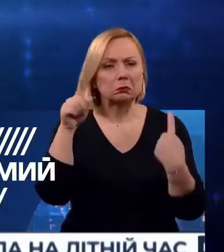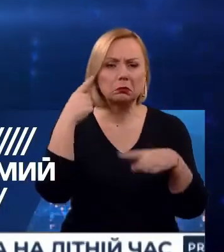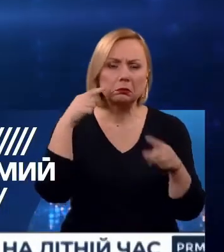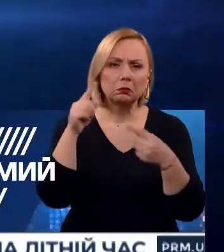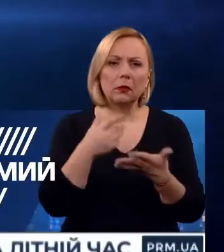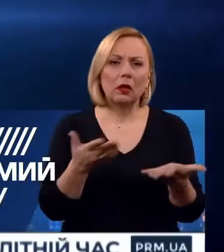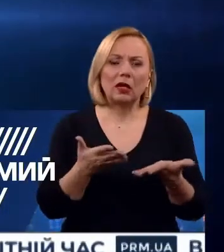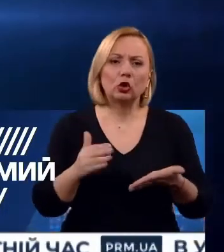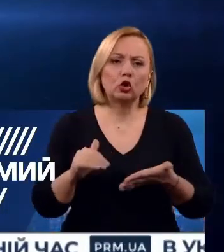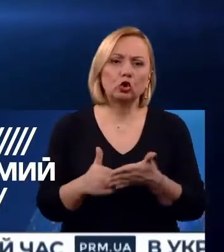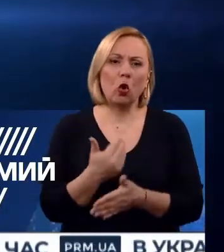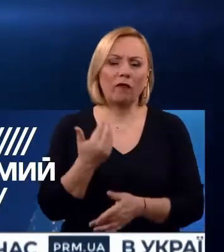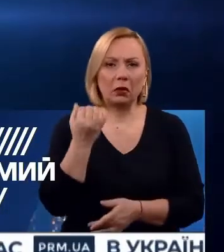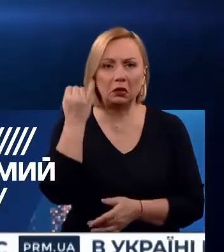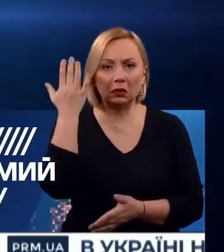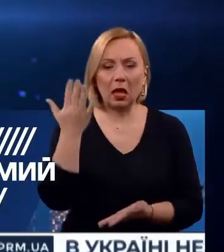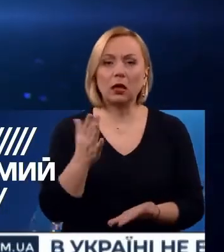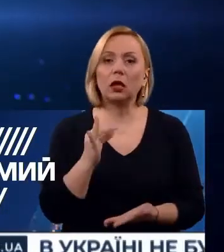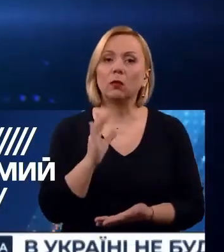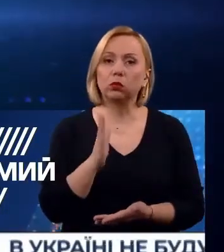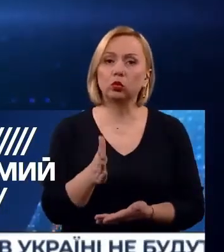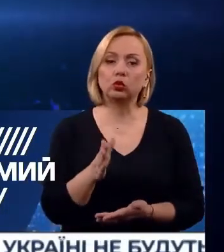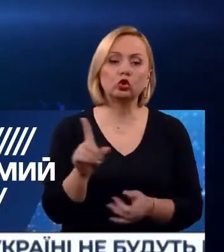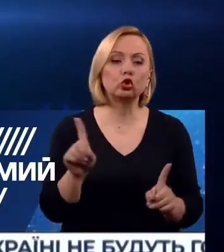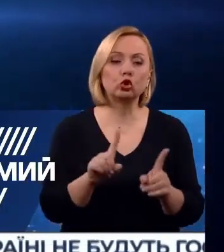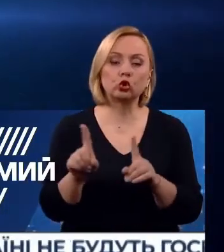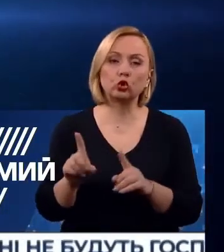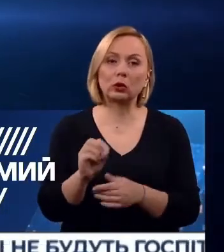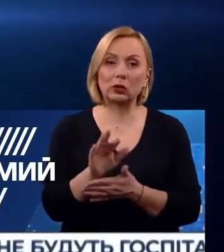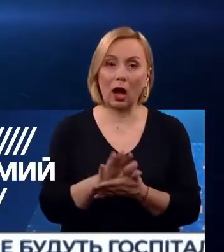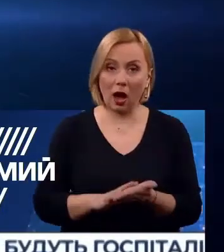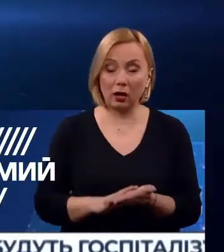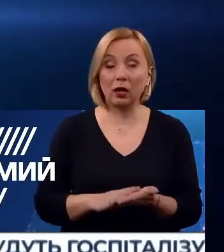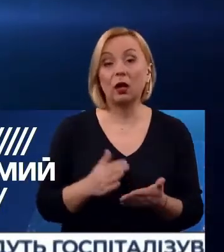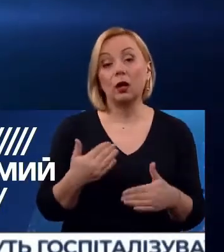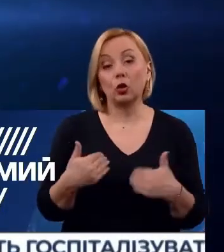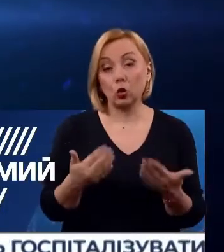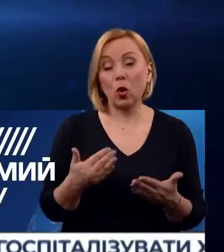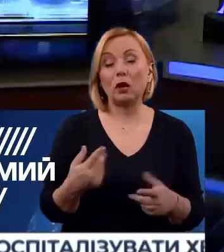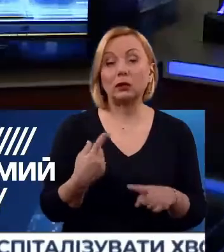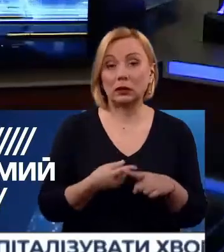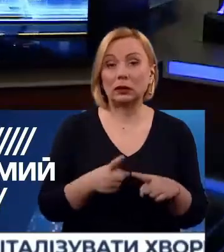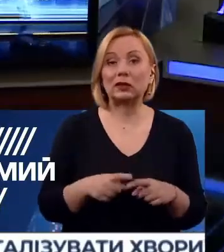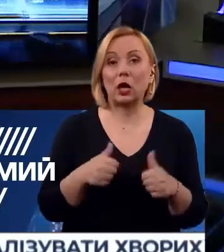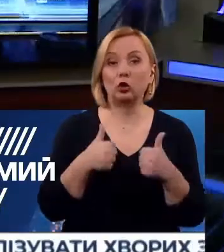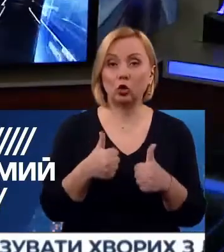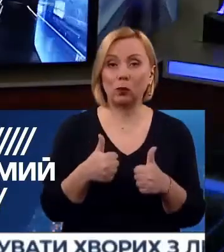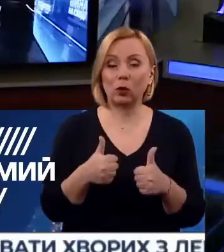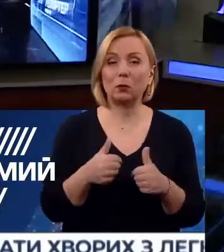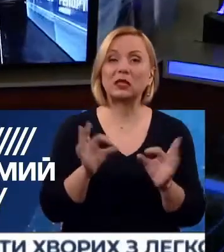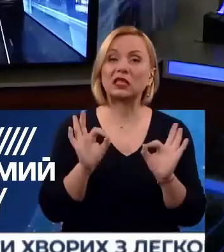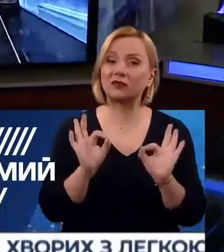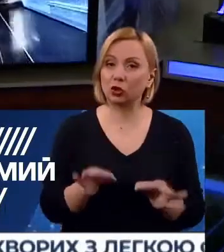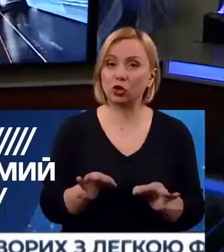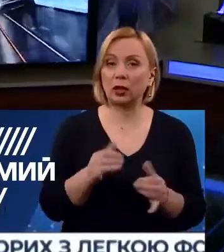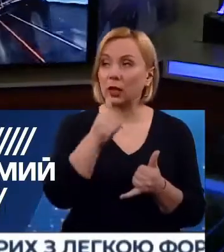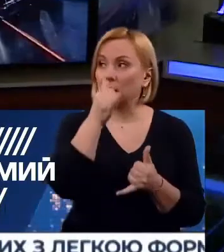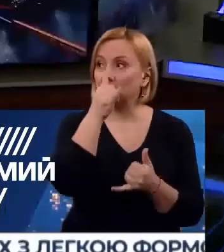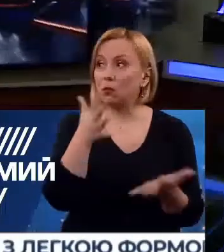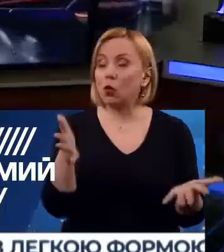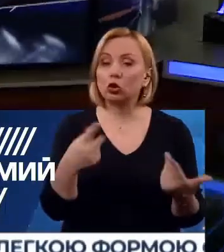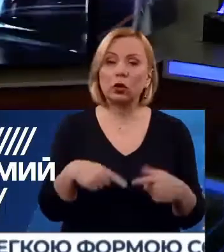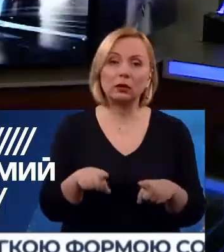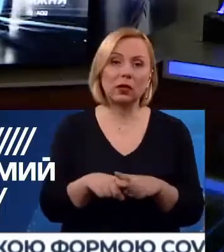кадрові ідеї і будуть щось далі рухати. Це добре, тому що... Звичайно, не можна так